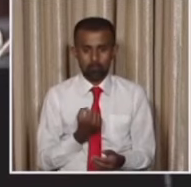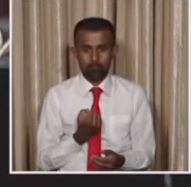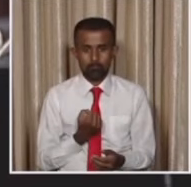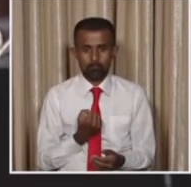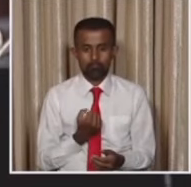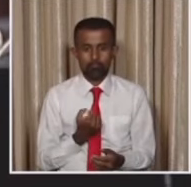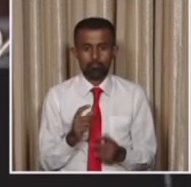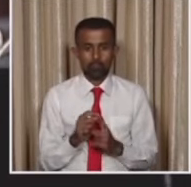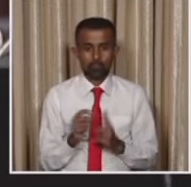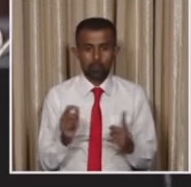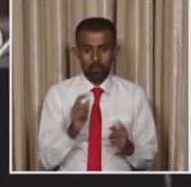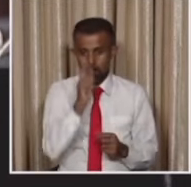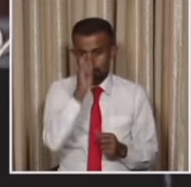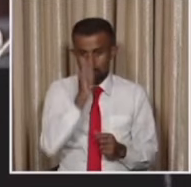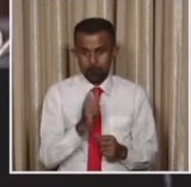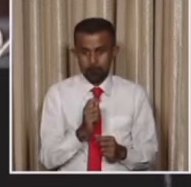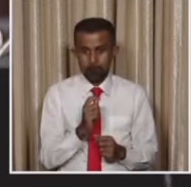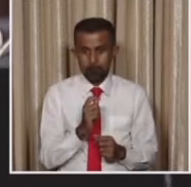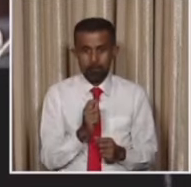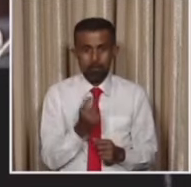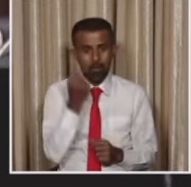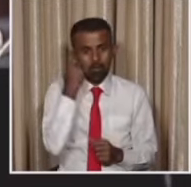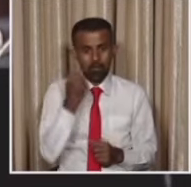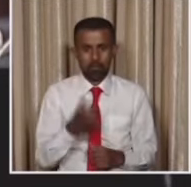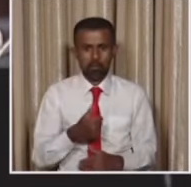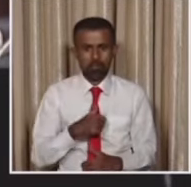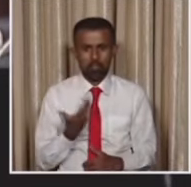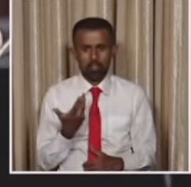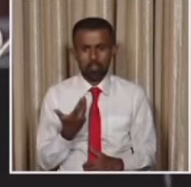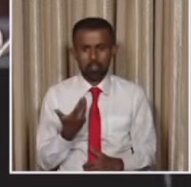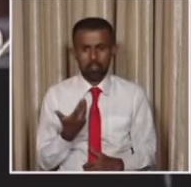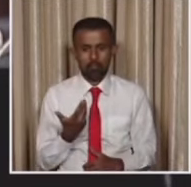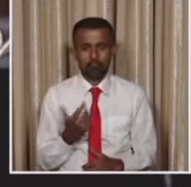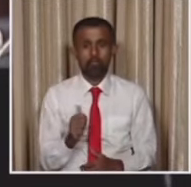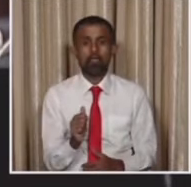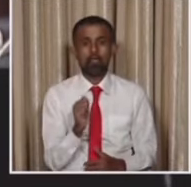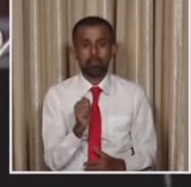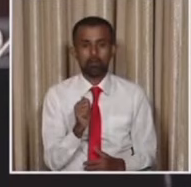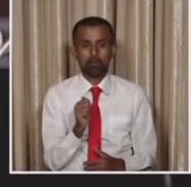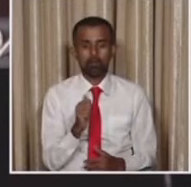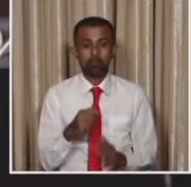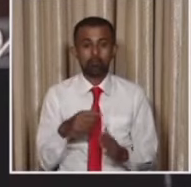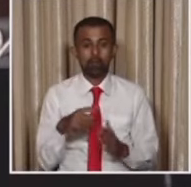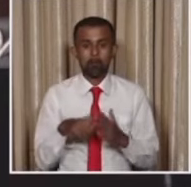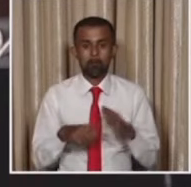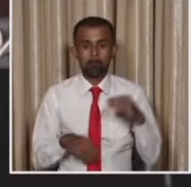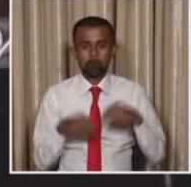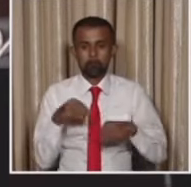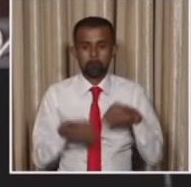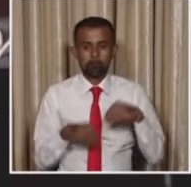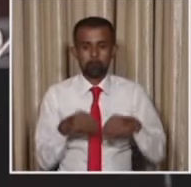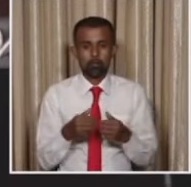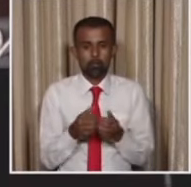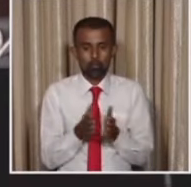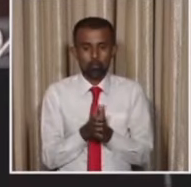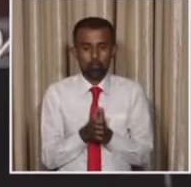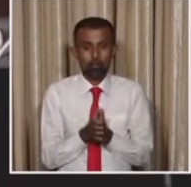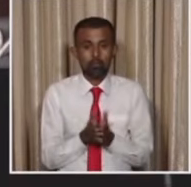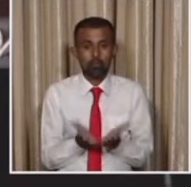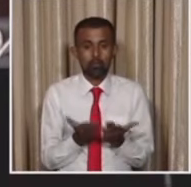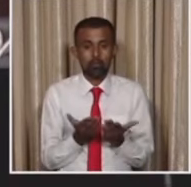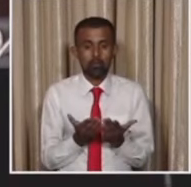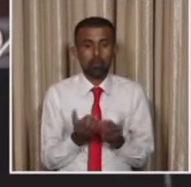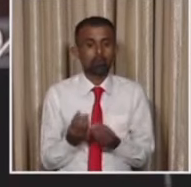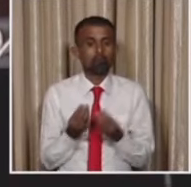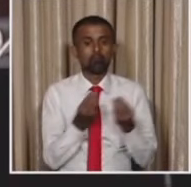ගරු මූලාසනාරූඪ මන්ත්‍රීතුමනි, ඒ අදහසට අපි විරුද්ධයි. ඇයි? දැන් මේ දේශපාලකයන්ගේ ස්වාධීන කරන්නලා කාටද